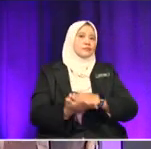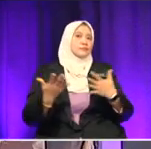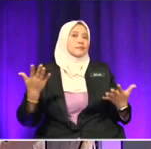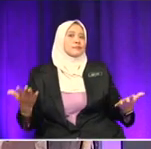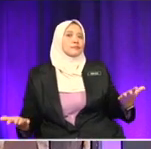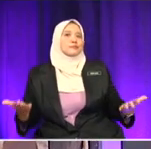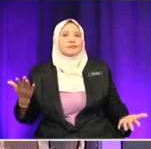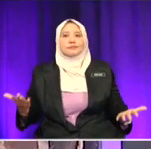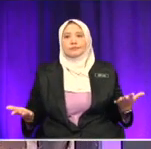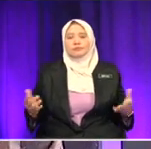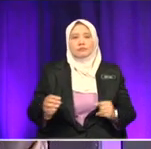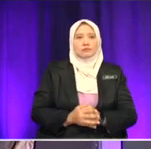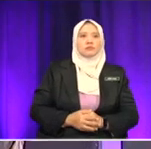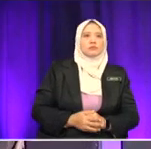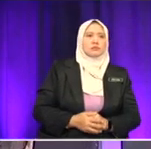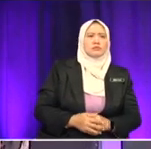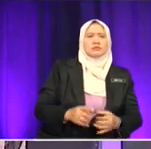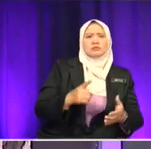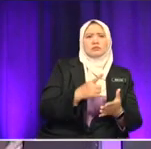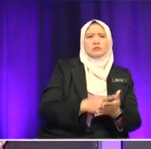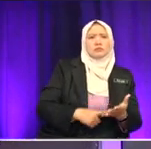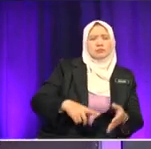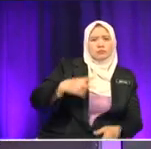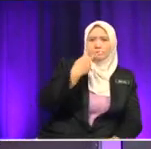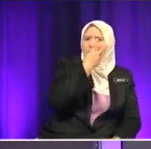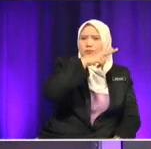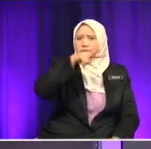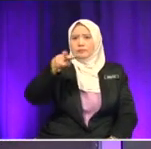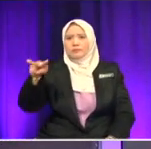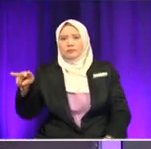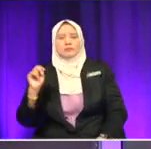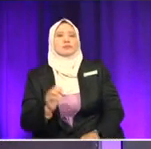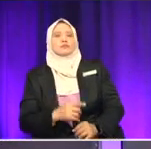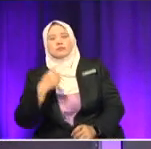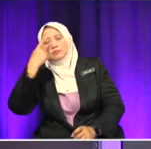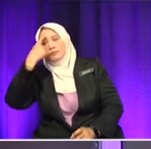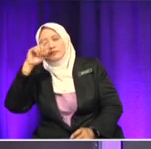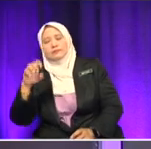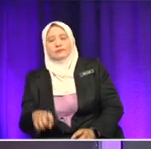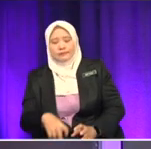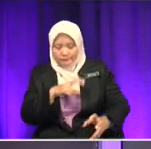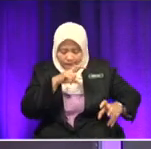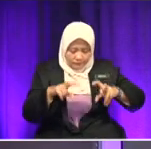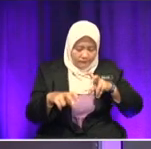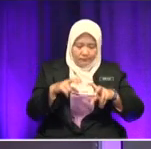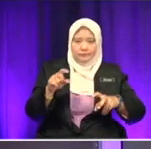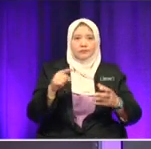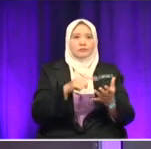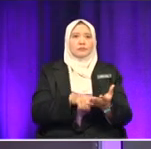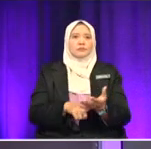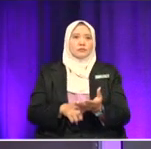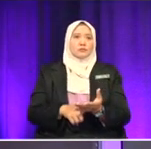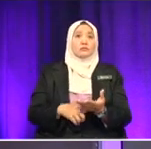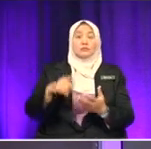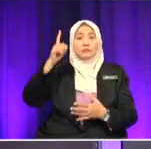apakah pemerhatian bagi eksperimen ini? Ingat, suhunya adalah suhu 37 darjah Celsius. Suhu